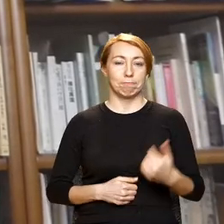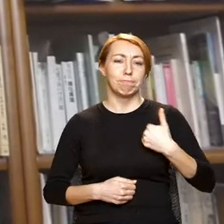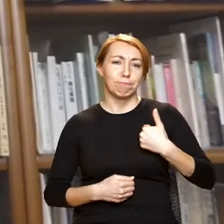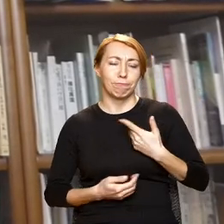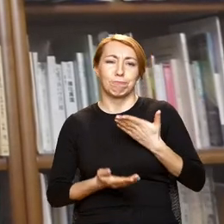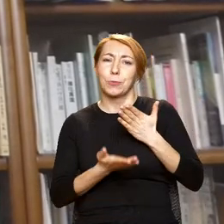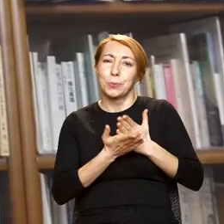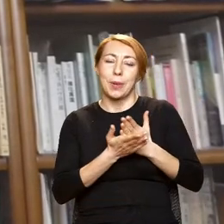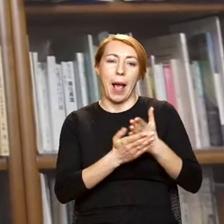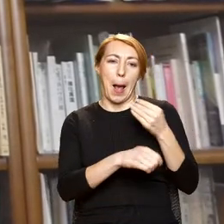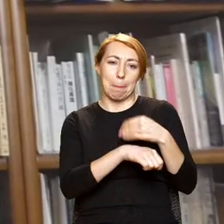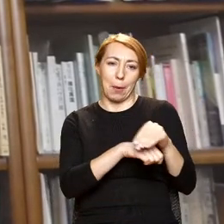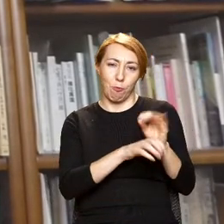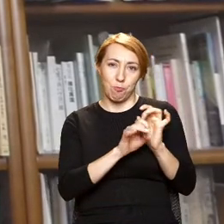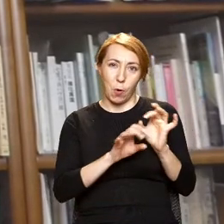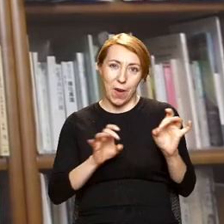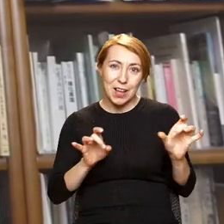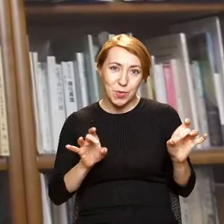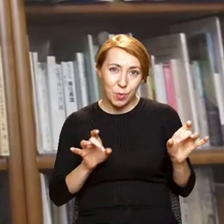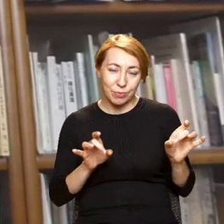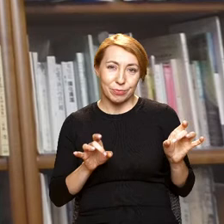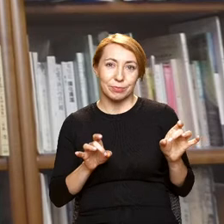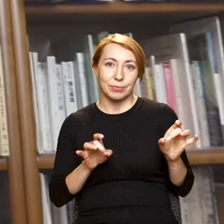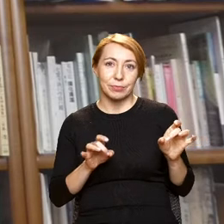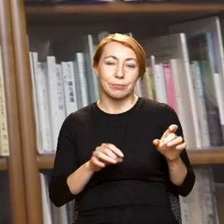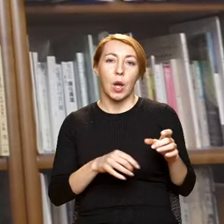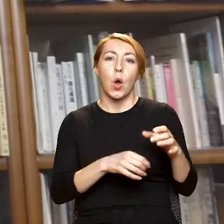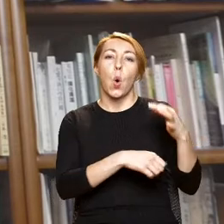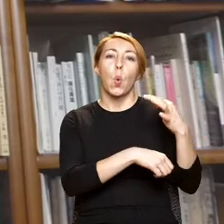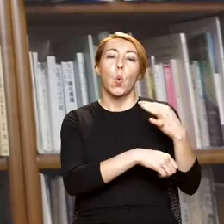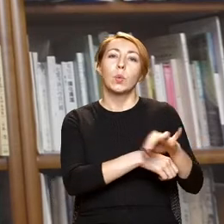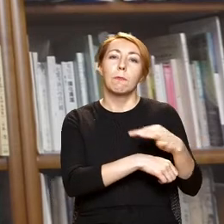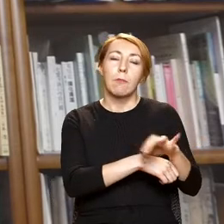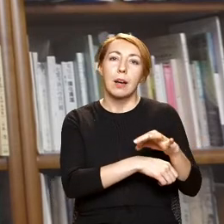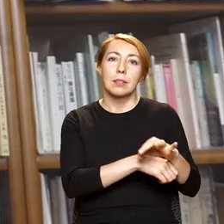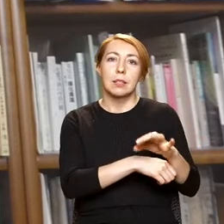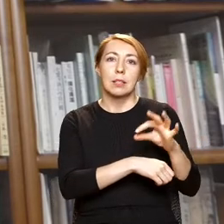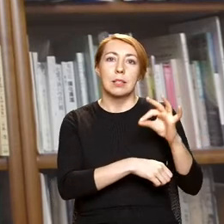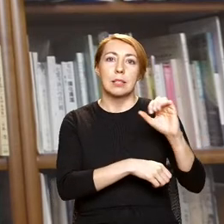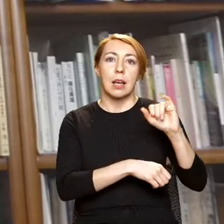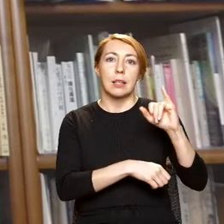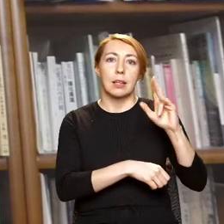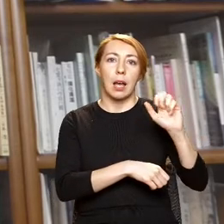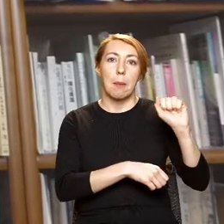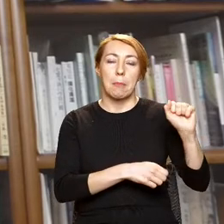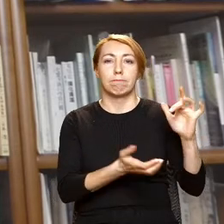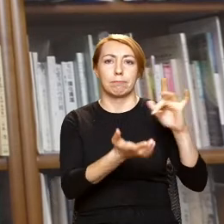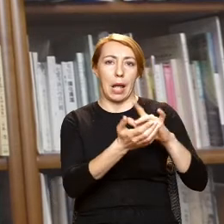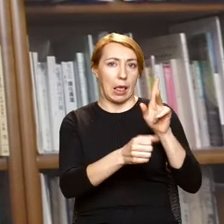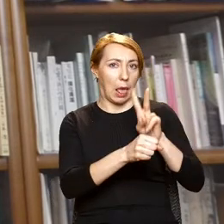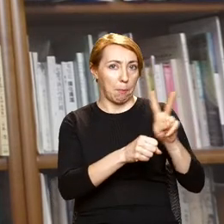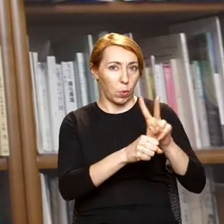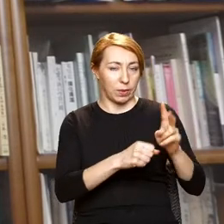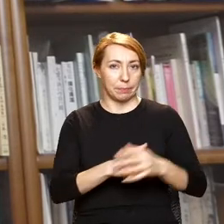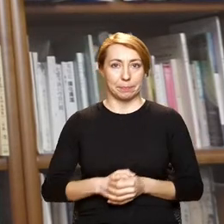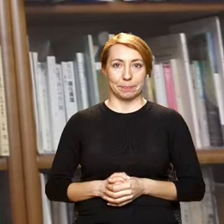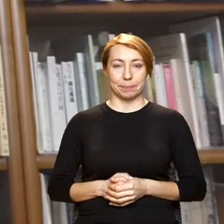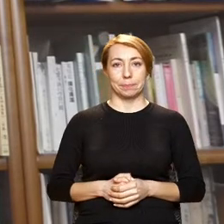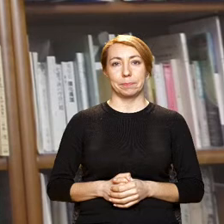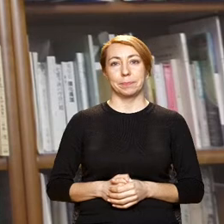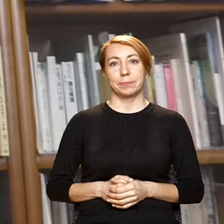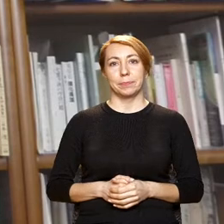emerytowany profesor Uniwersytetu Saitama w Japonii.